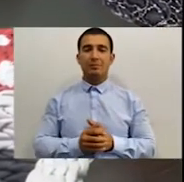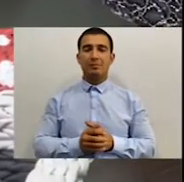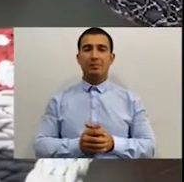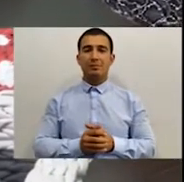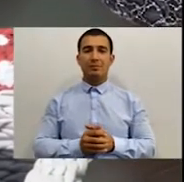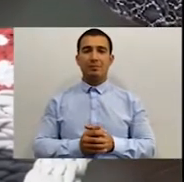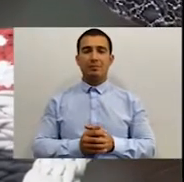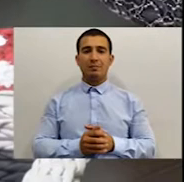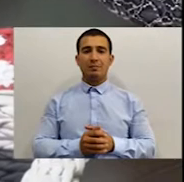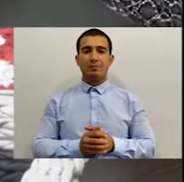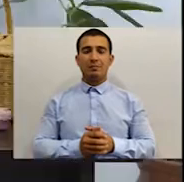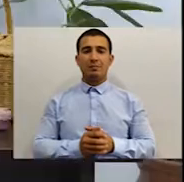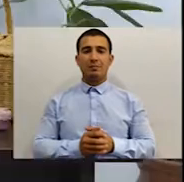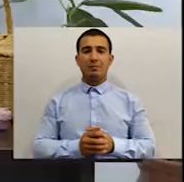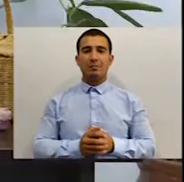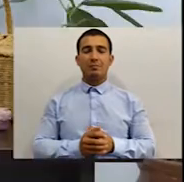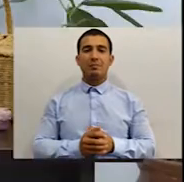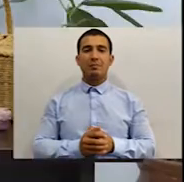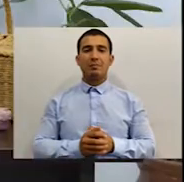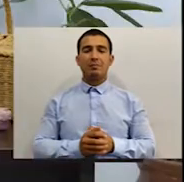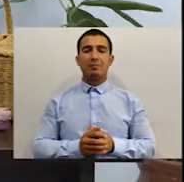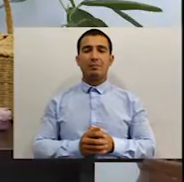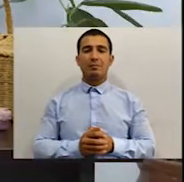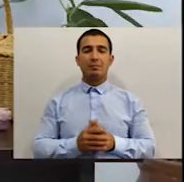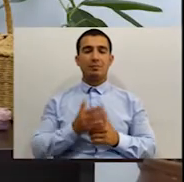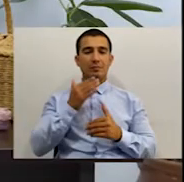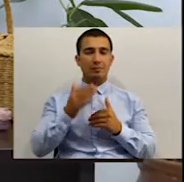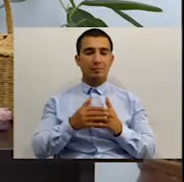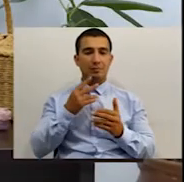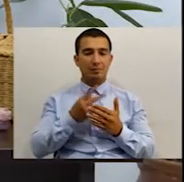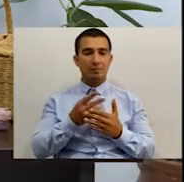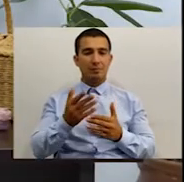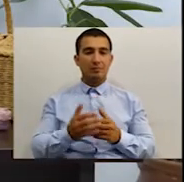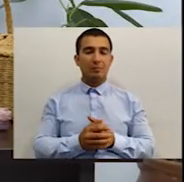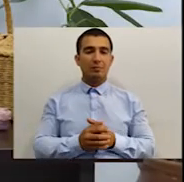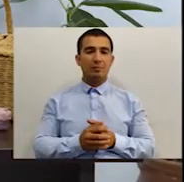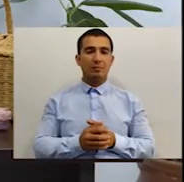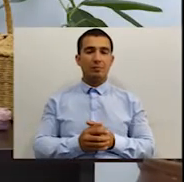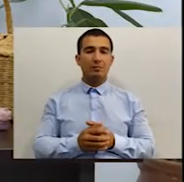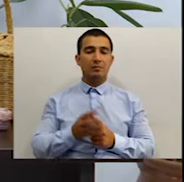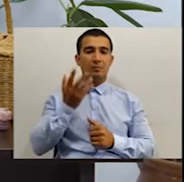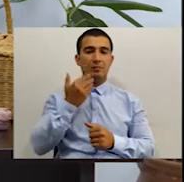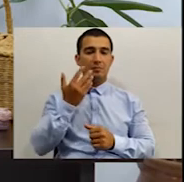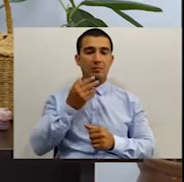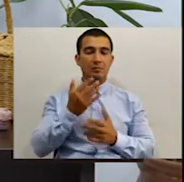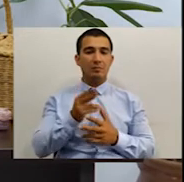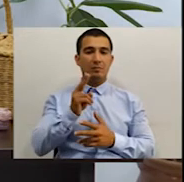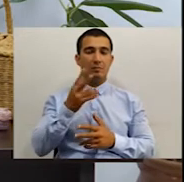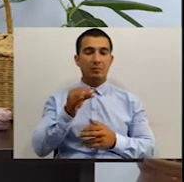Ichkariroq kiringlar. Buni Клейлесейлі ән